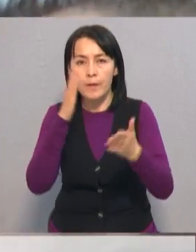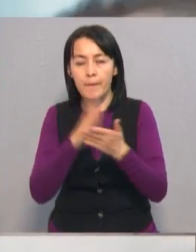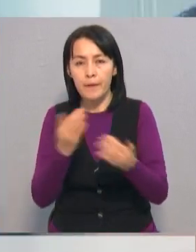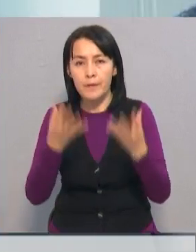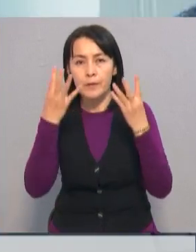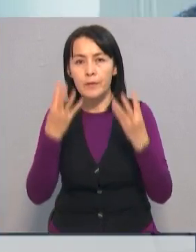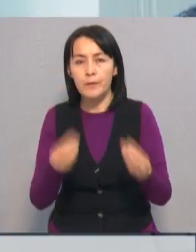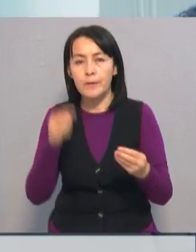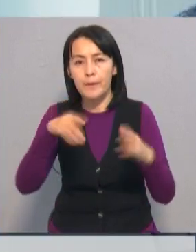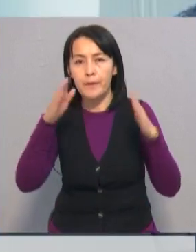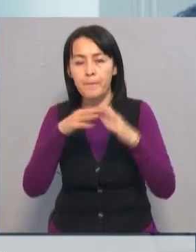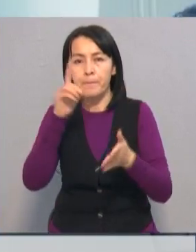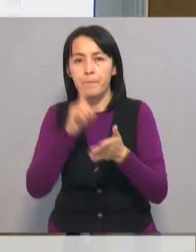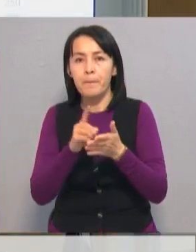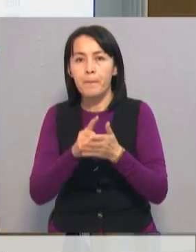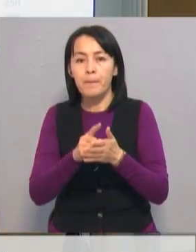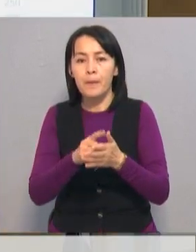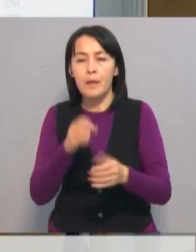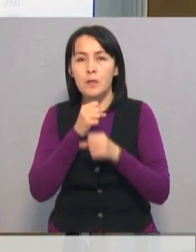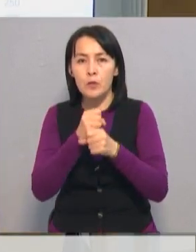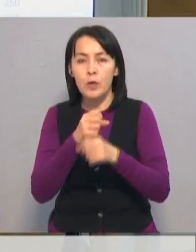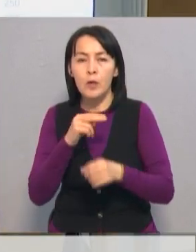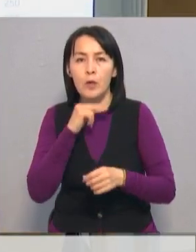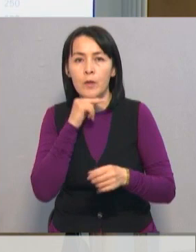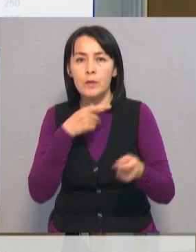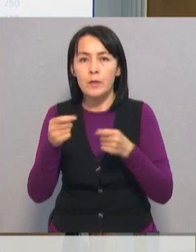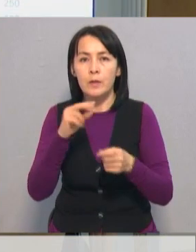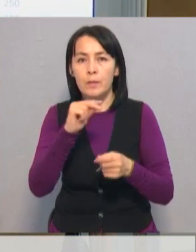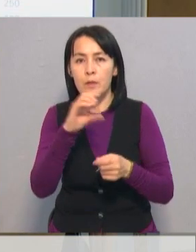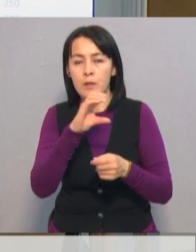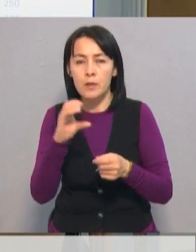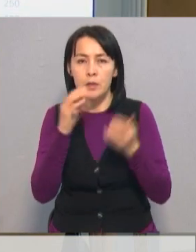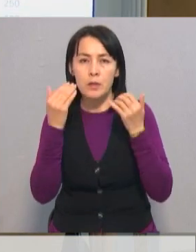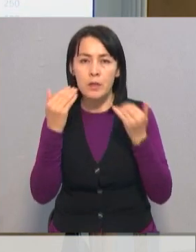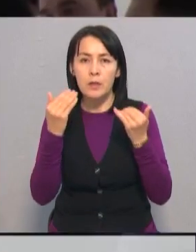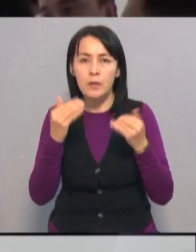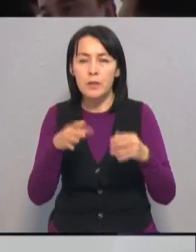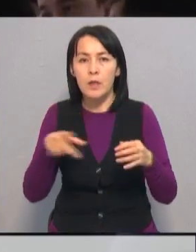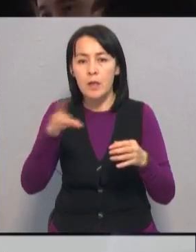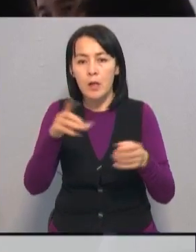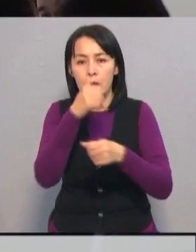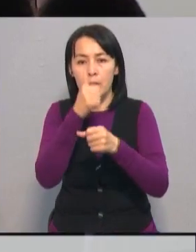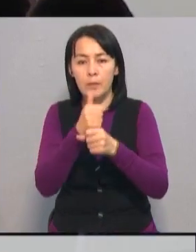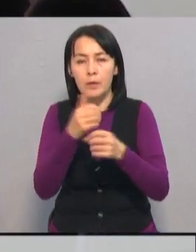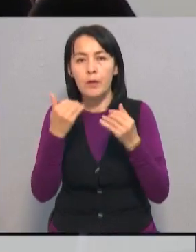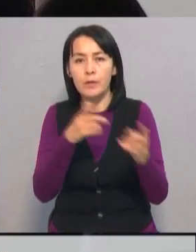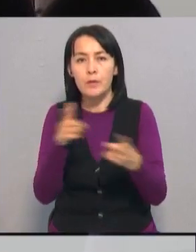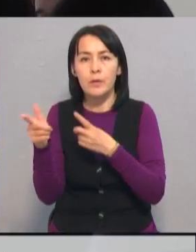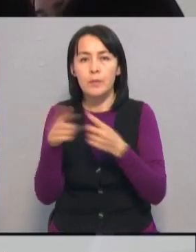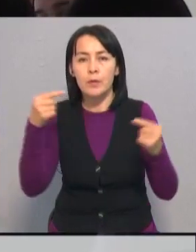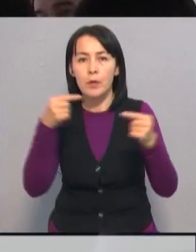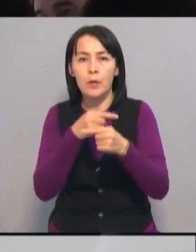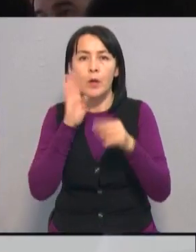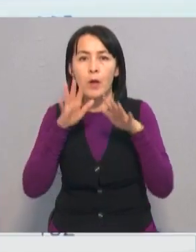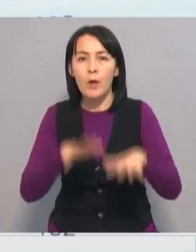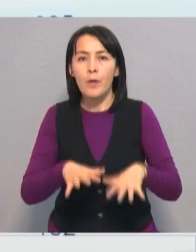настоящее время такие дома должны находиться на строгом контроле департаментом по чрезвычайным ситуациям и районными акимата подготовка против